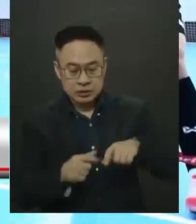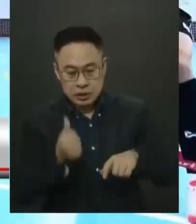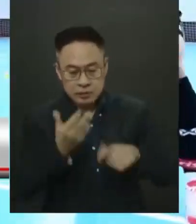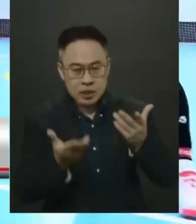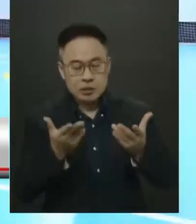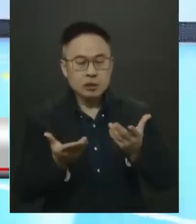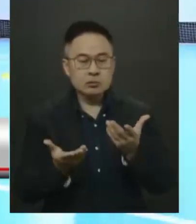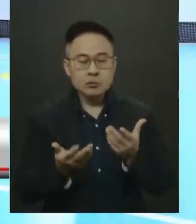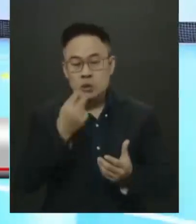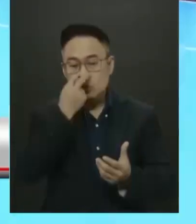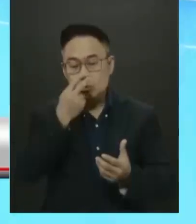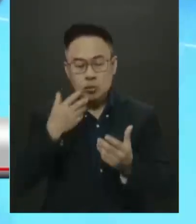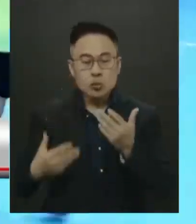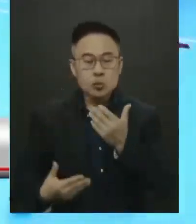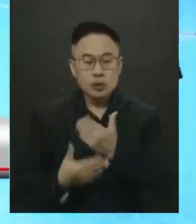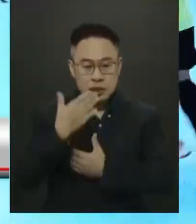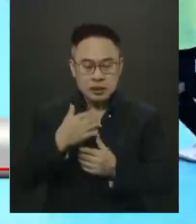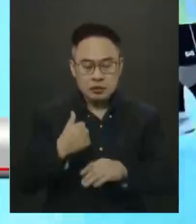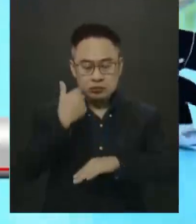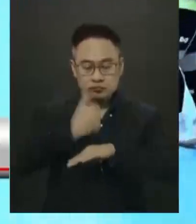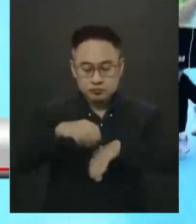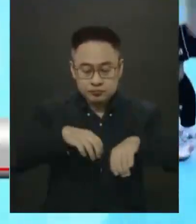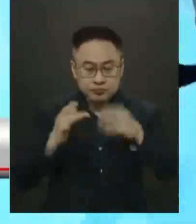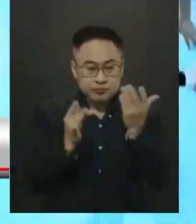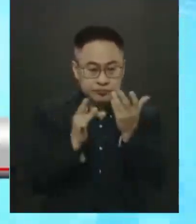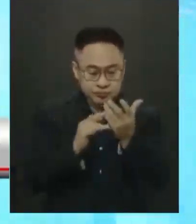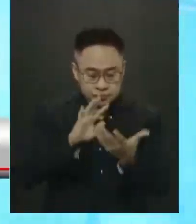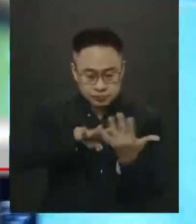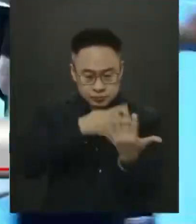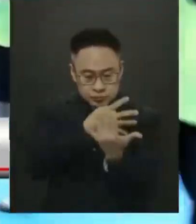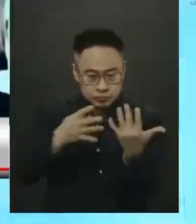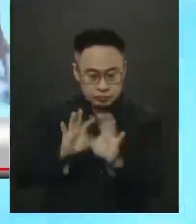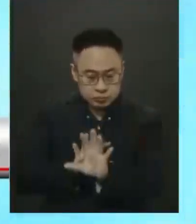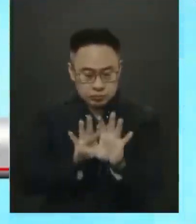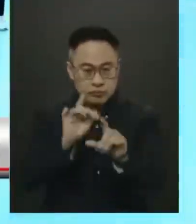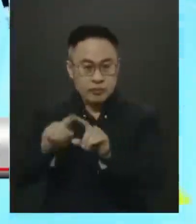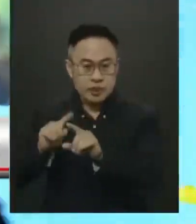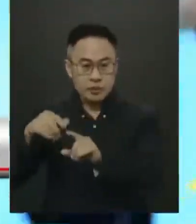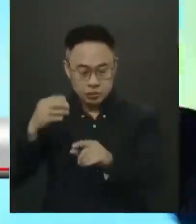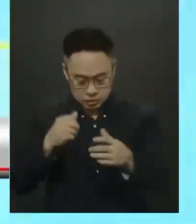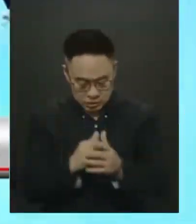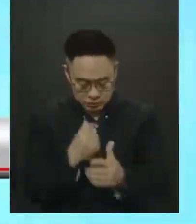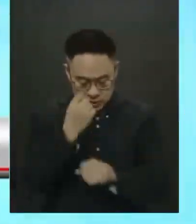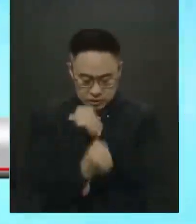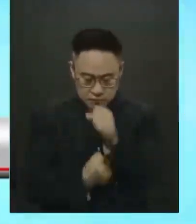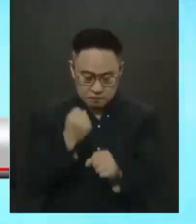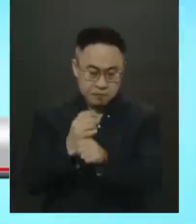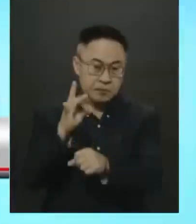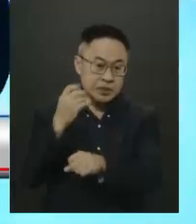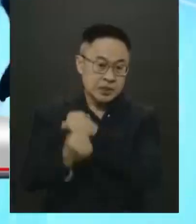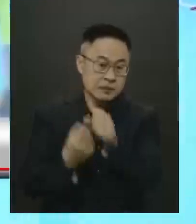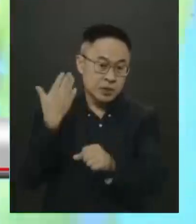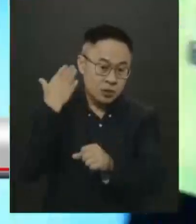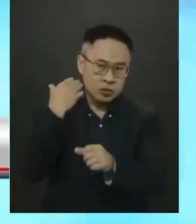ขึ้นอยู่กับรูปเกมแล้วก็แท็กติกของโค้ชในการเข้าทำเกมรูปของเราด้วยอาร์มบอกว่าเมื่อ8ปีที่แล้วเนี่ยในฟุตซอลโลก